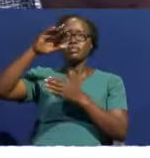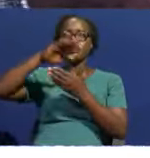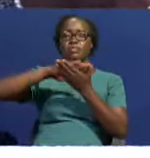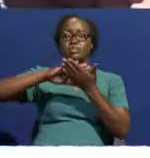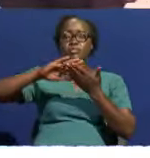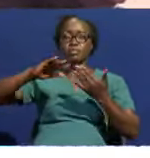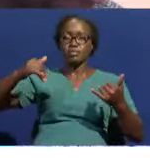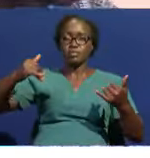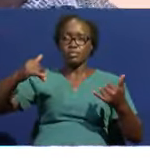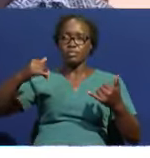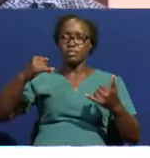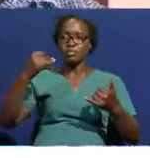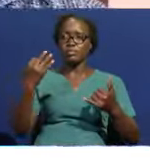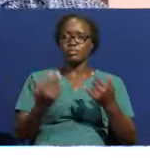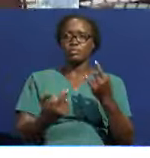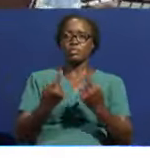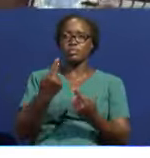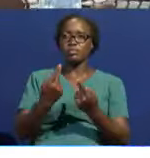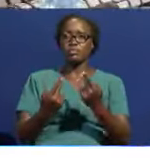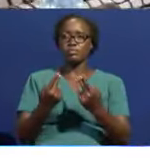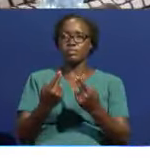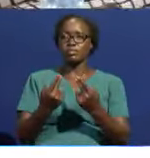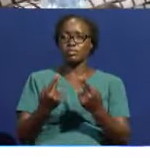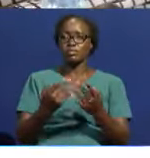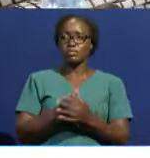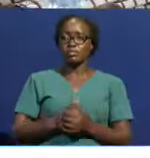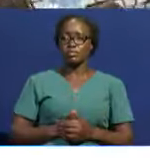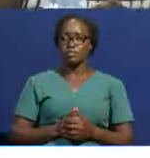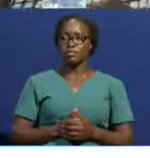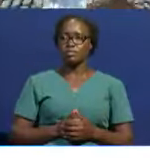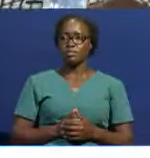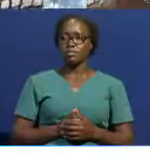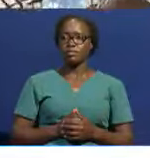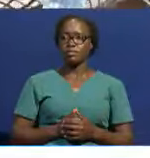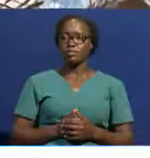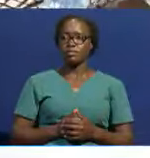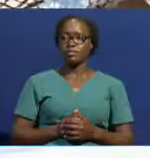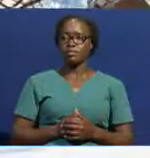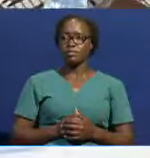baseline, which is the 3 cooking stoves. Felix Q. Darubini.